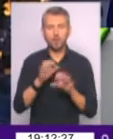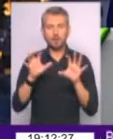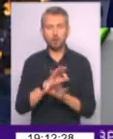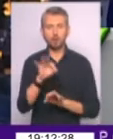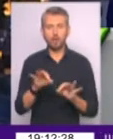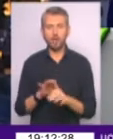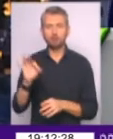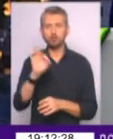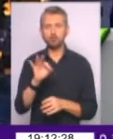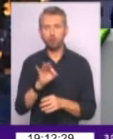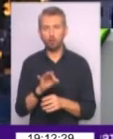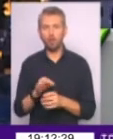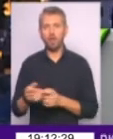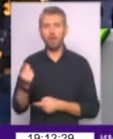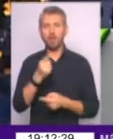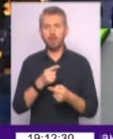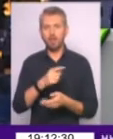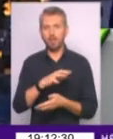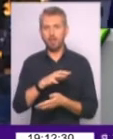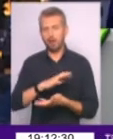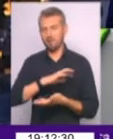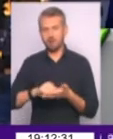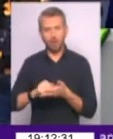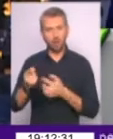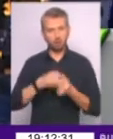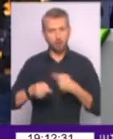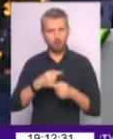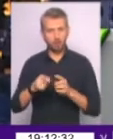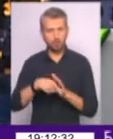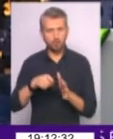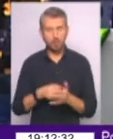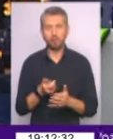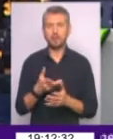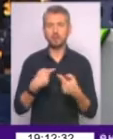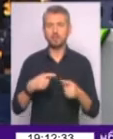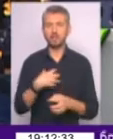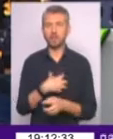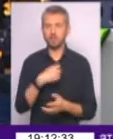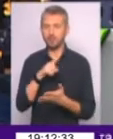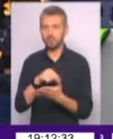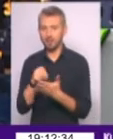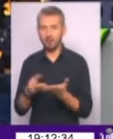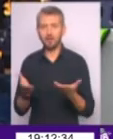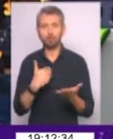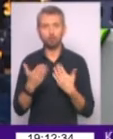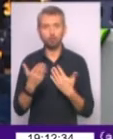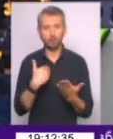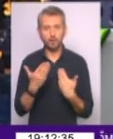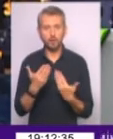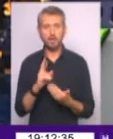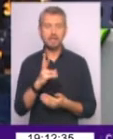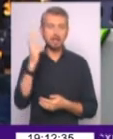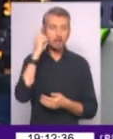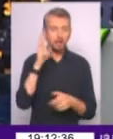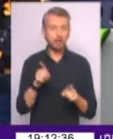законопроекту щодо деокупації Донбасу. Ну і низку інших важливих питань, які стосуються як Києва,